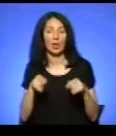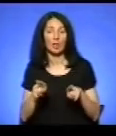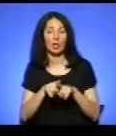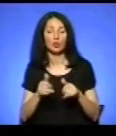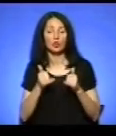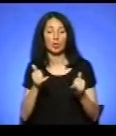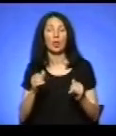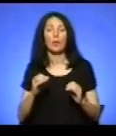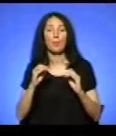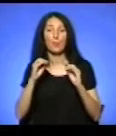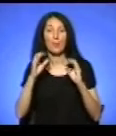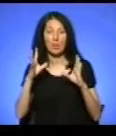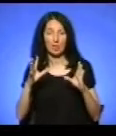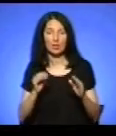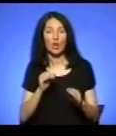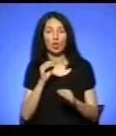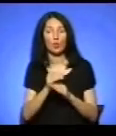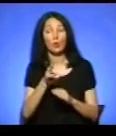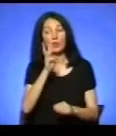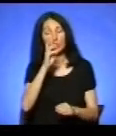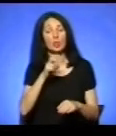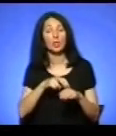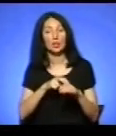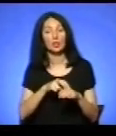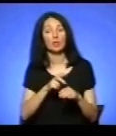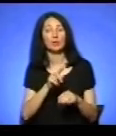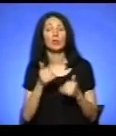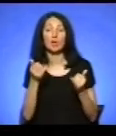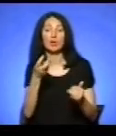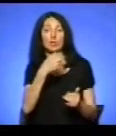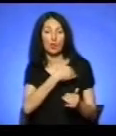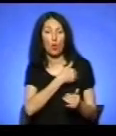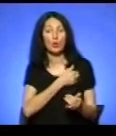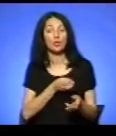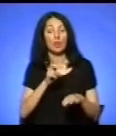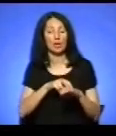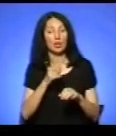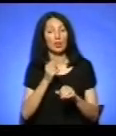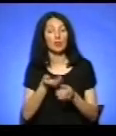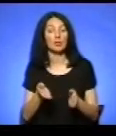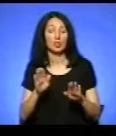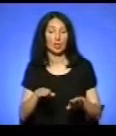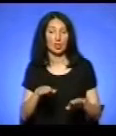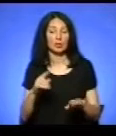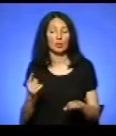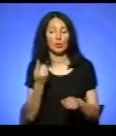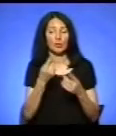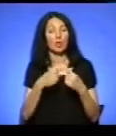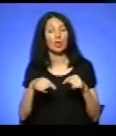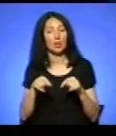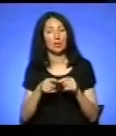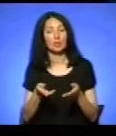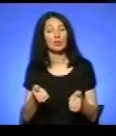плати лікарів, заохочення лікарів, залишатися все-таки на первинній ланці, працювати, тому що багато лікарів